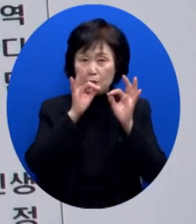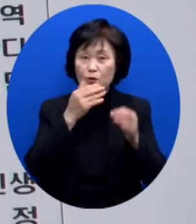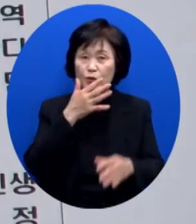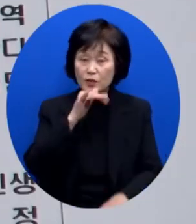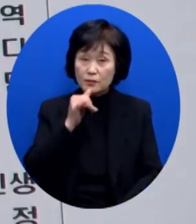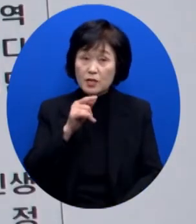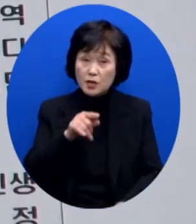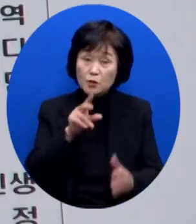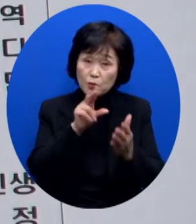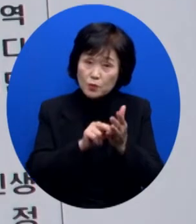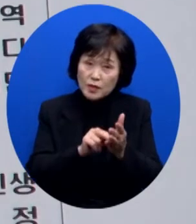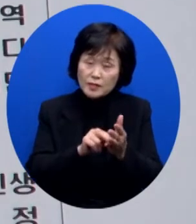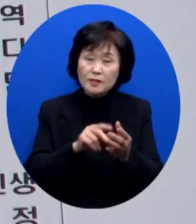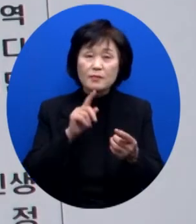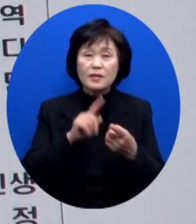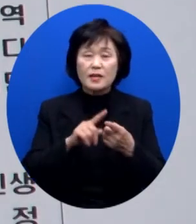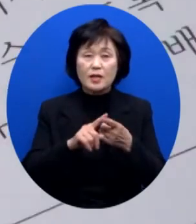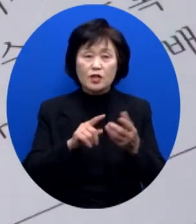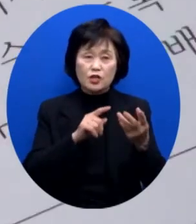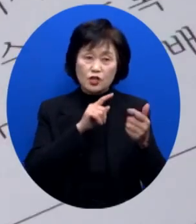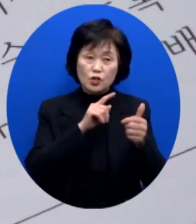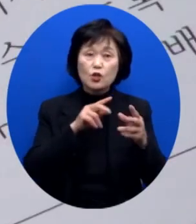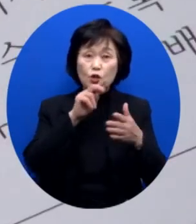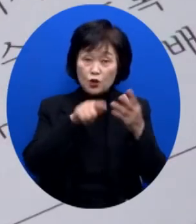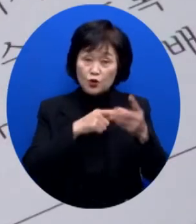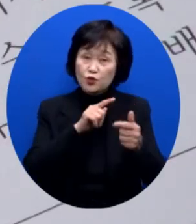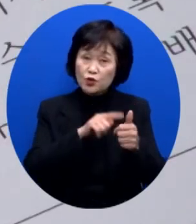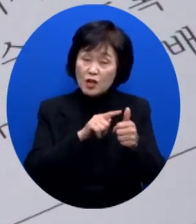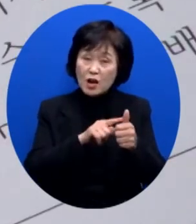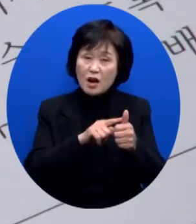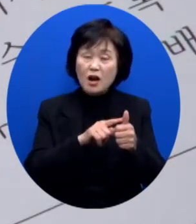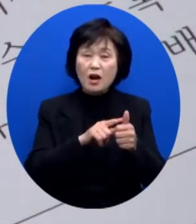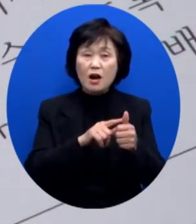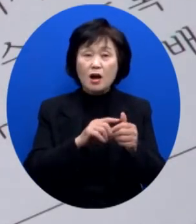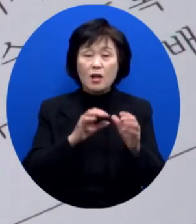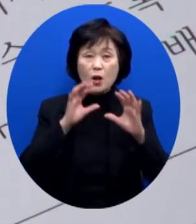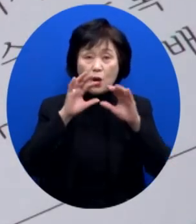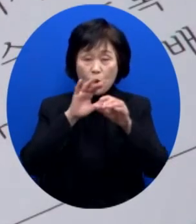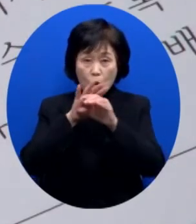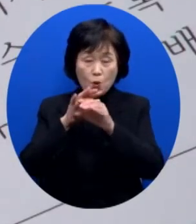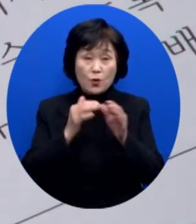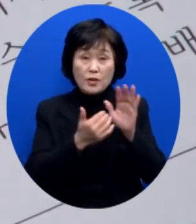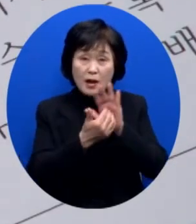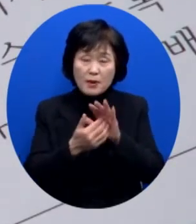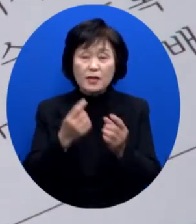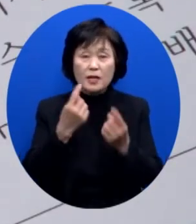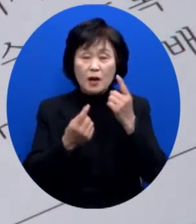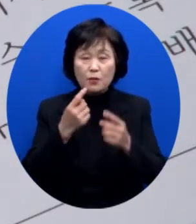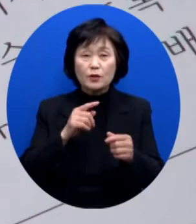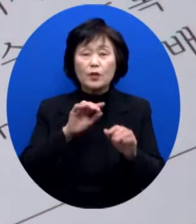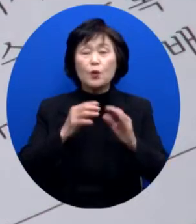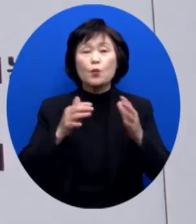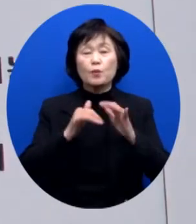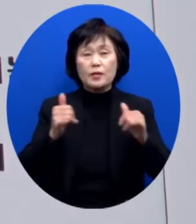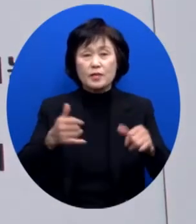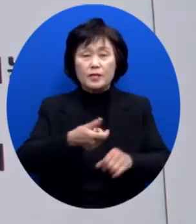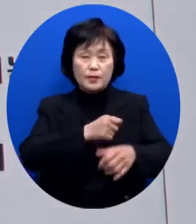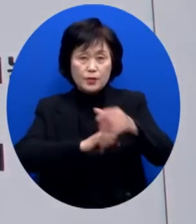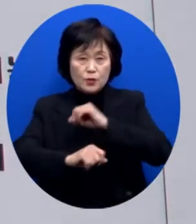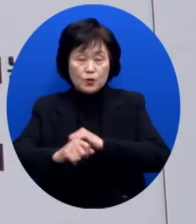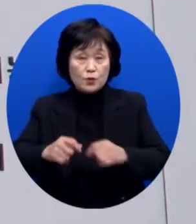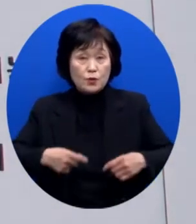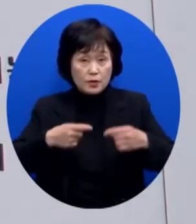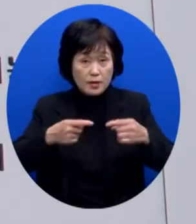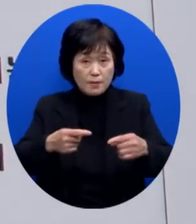윤 당선인은 코루나 1구 사태에서 드러났듯이 방 역주 제 보다 중요한 것은 국민의 자발적인 참여 라고 이야기하면서